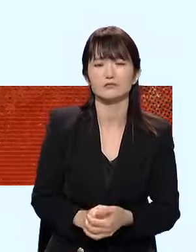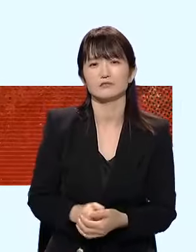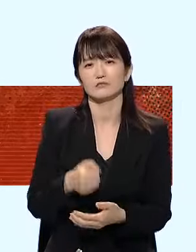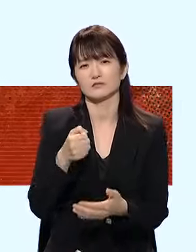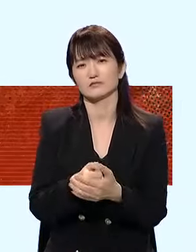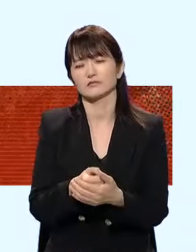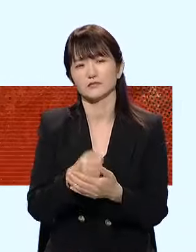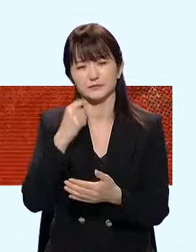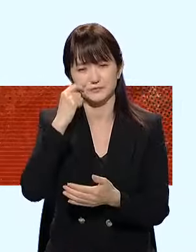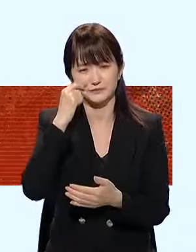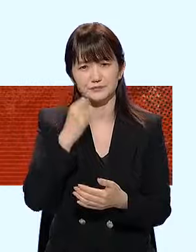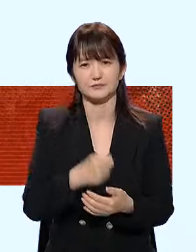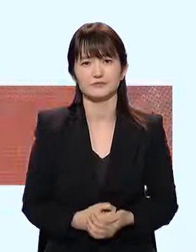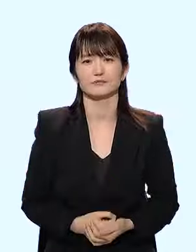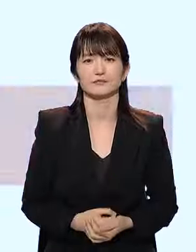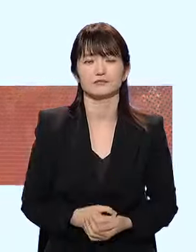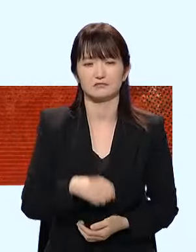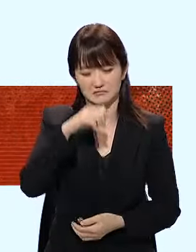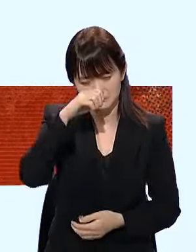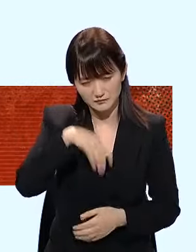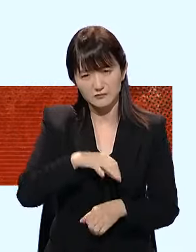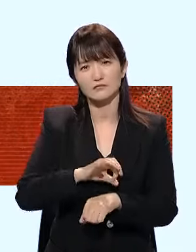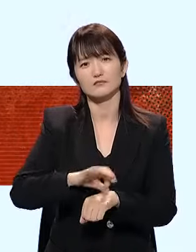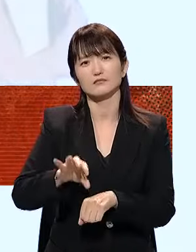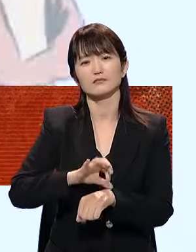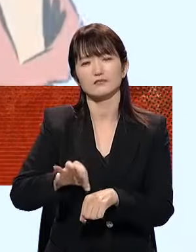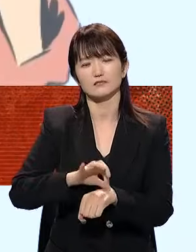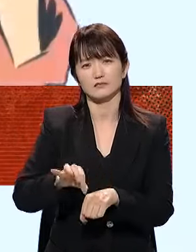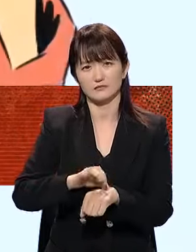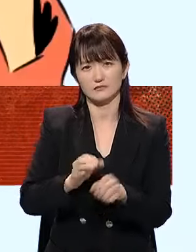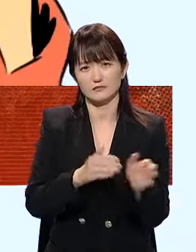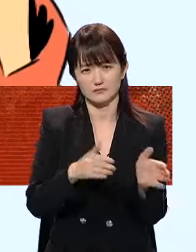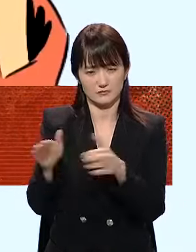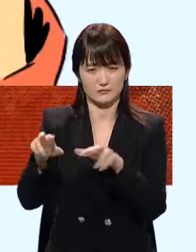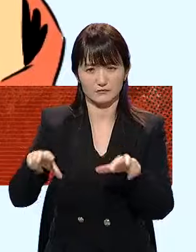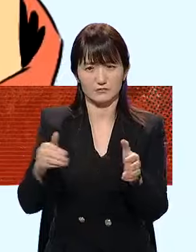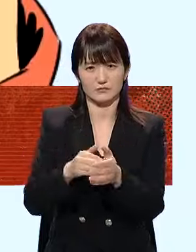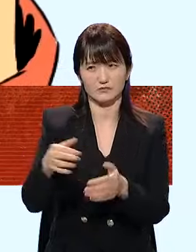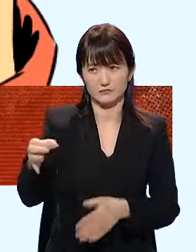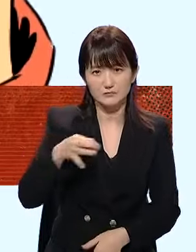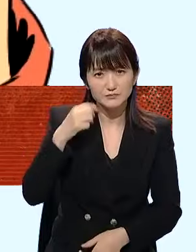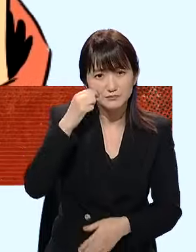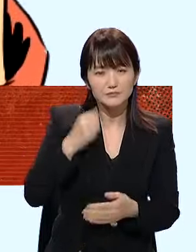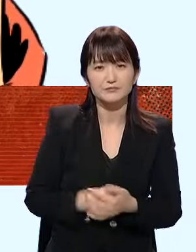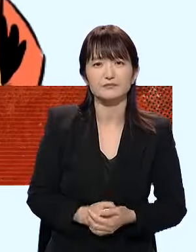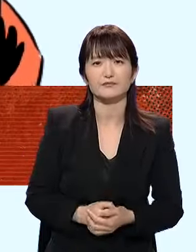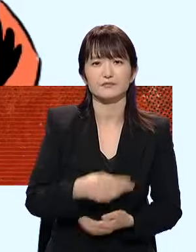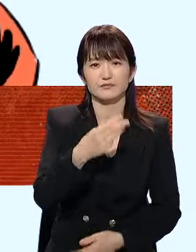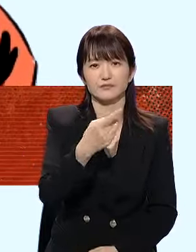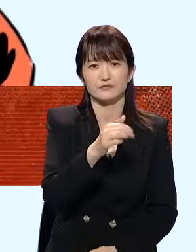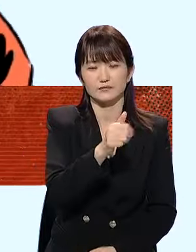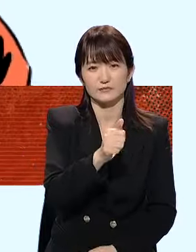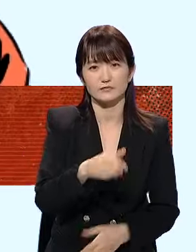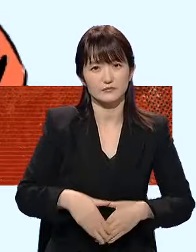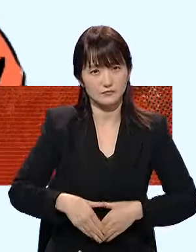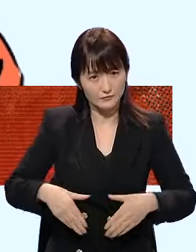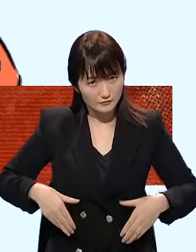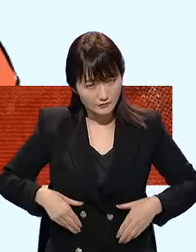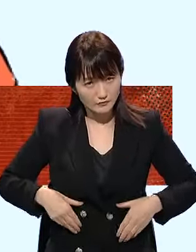않았다고 합니다 이후 어영부영 지금까지 받지 못했다고 하는데요 사연자는 통장들을 배려해서 부고를 몇 주 뒤에